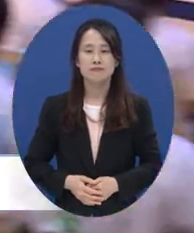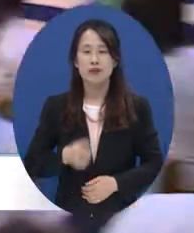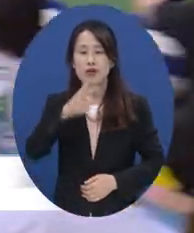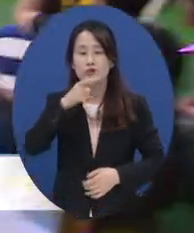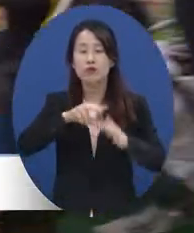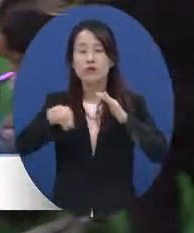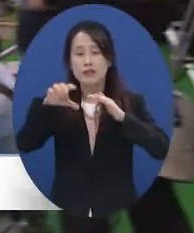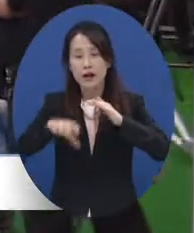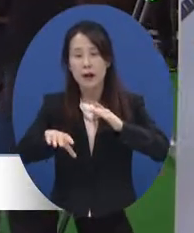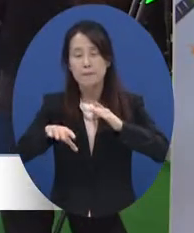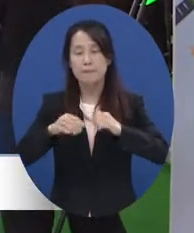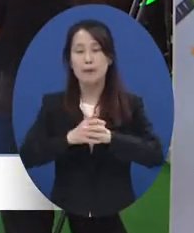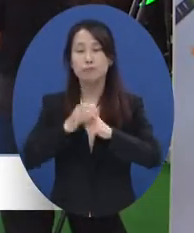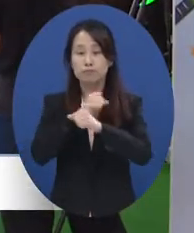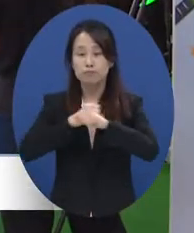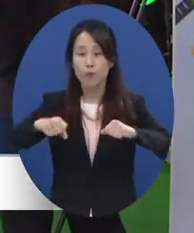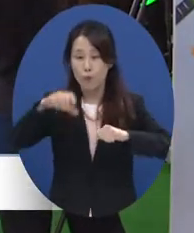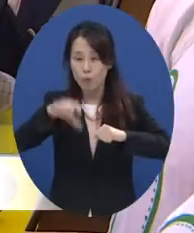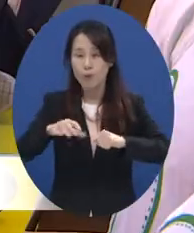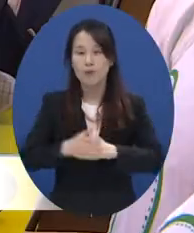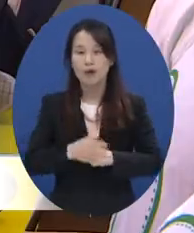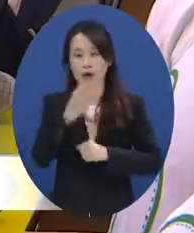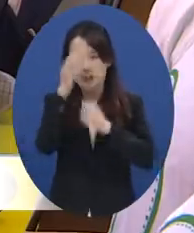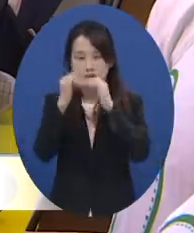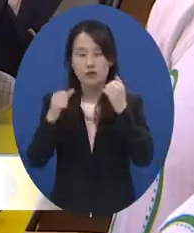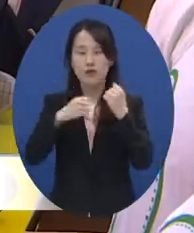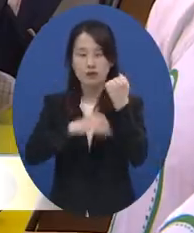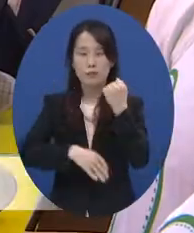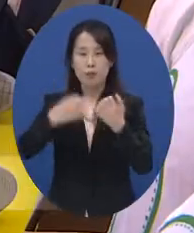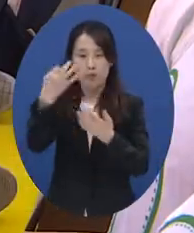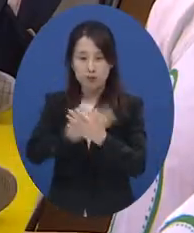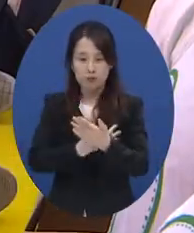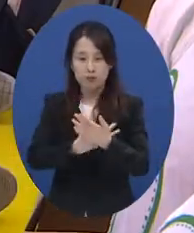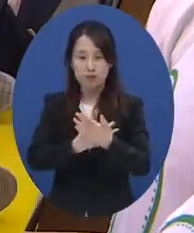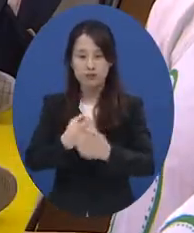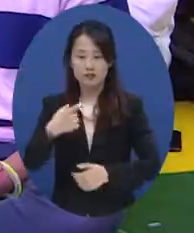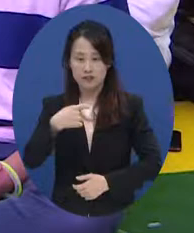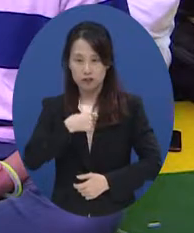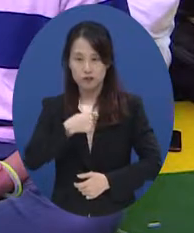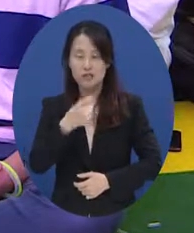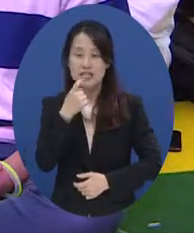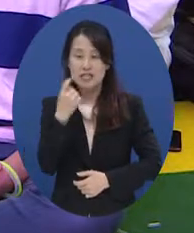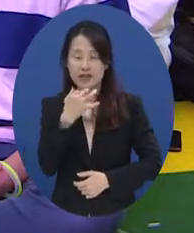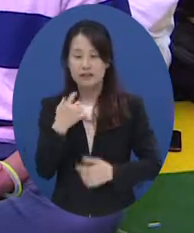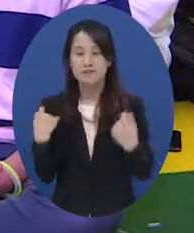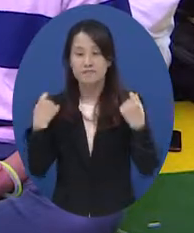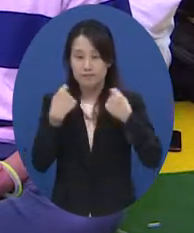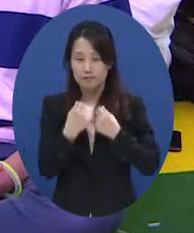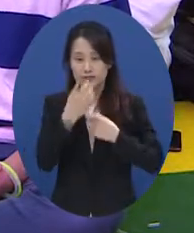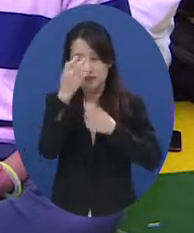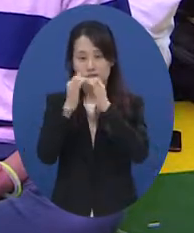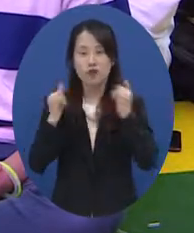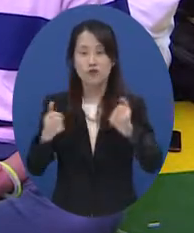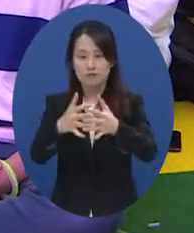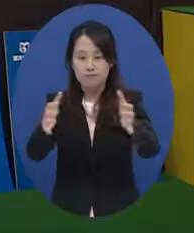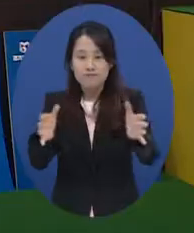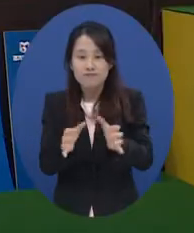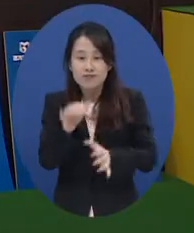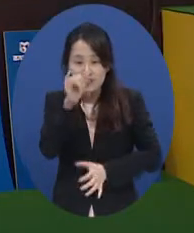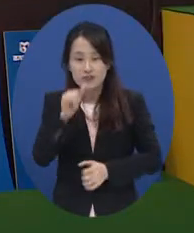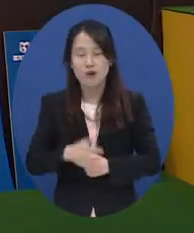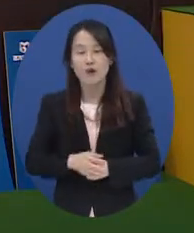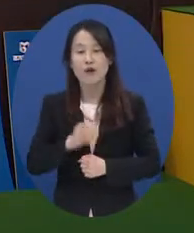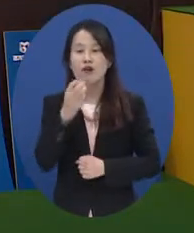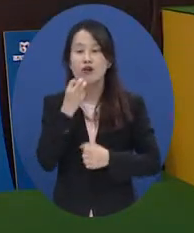수원역 앞에 차려진 야외 무대. 청년 기본소득이라는 문구에 흰색 티셔츠를 입은 청년들이 눈에 띕니다. 경기도